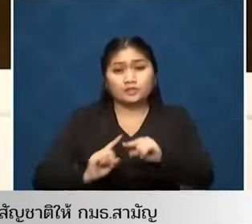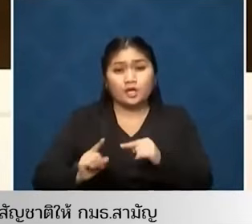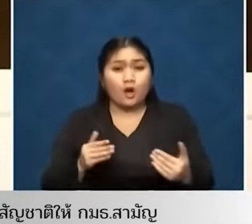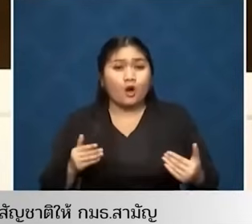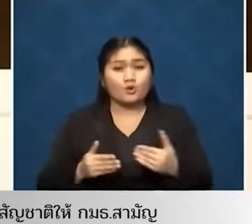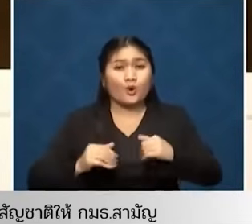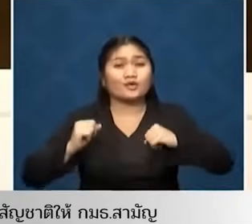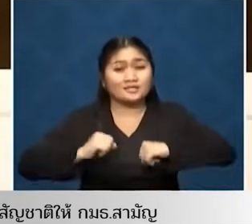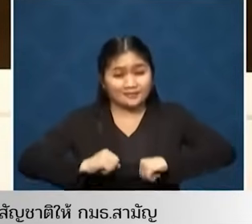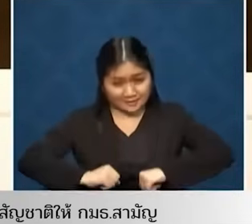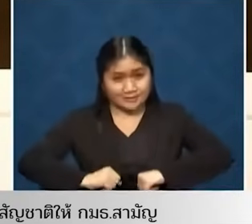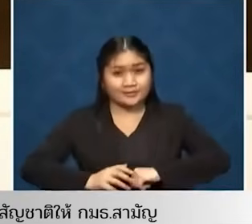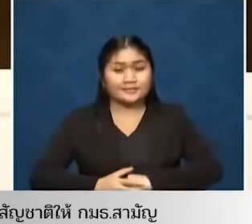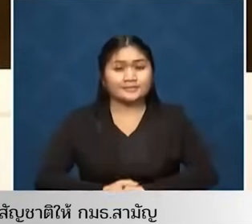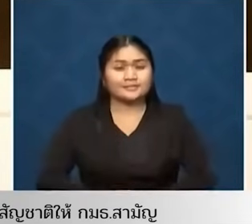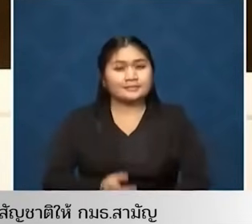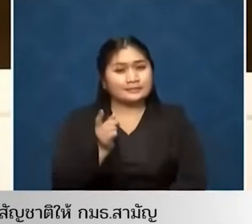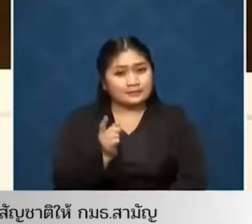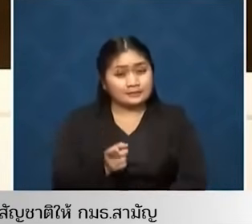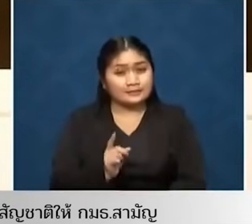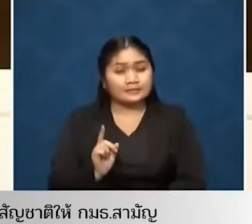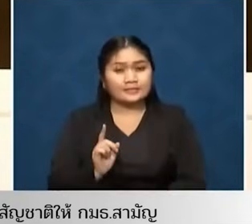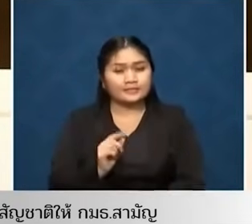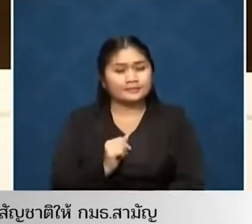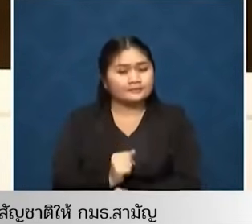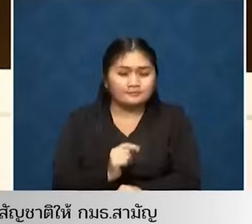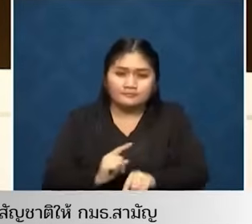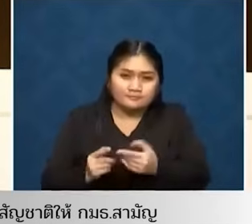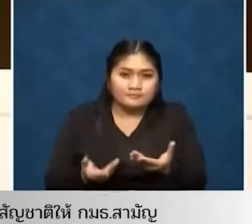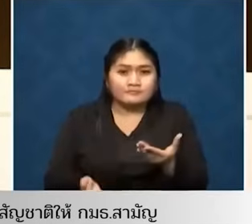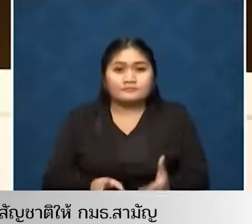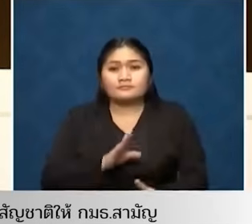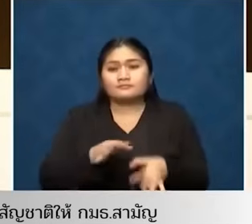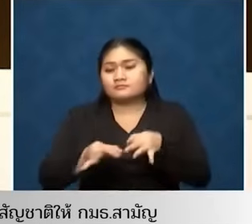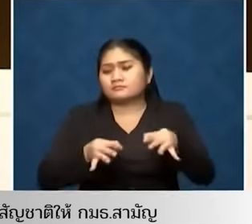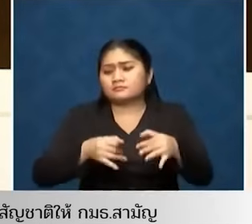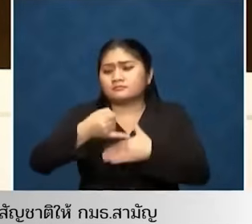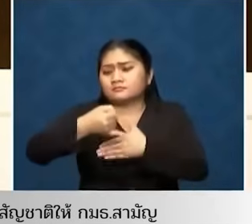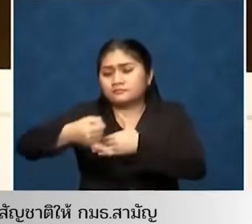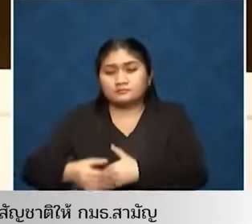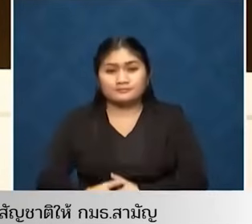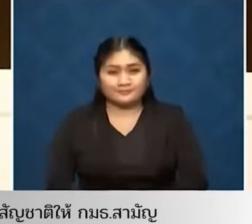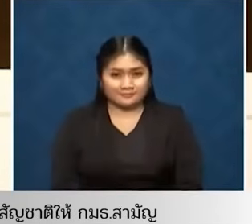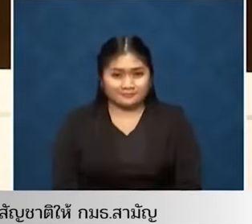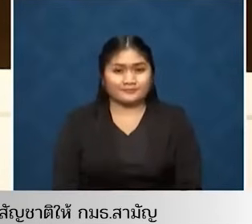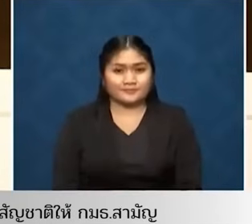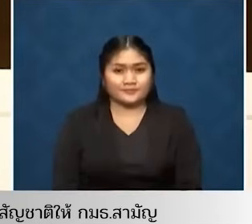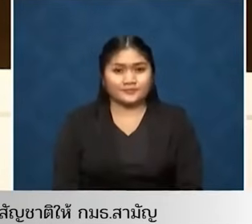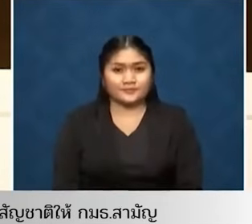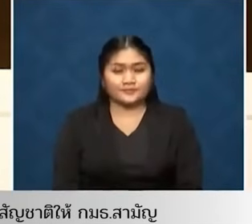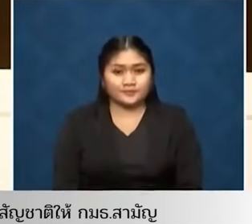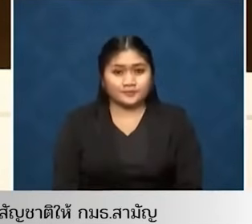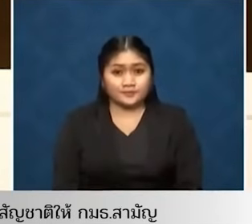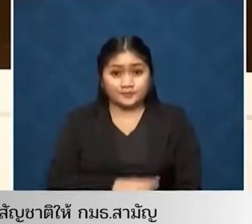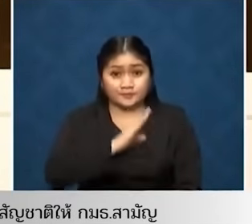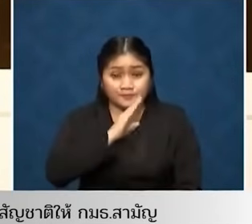ตินี้จริงๆครับจะได้ทำอะไรสักอย่างไม่งั้นก็อภิปรายก็จบไปแล้วนะครับถ้า